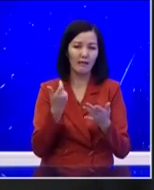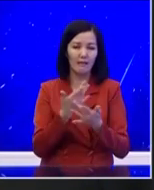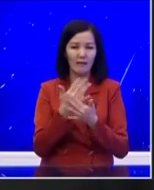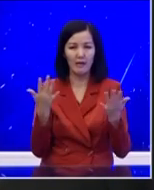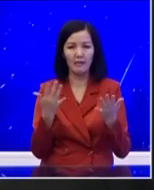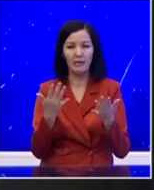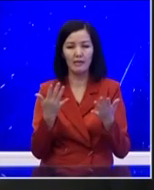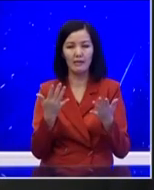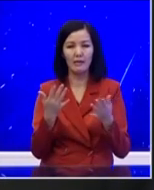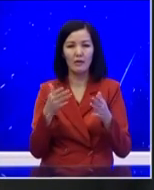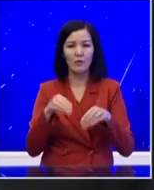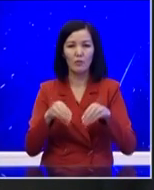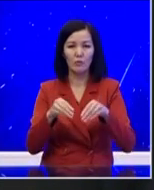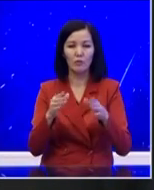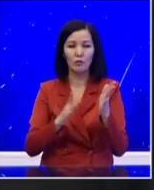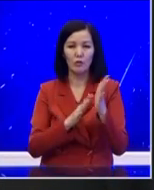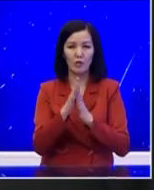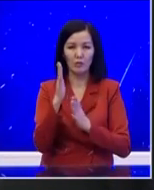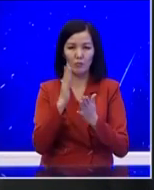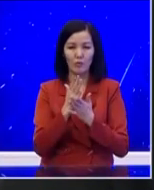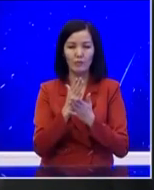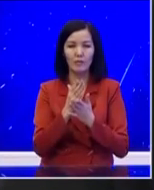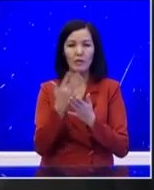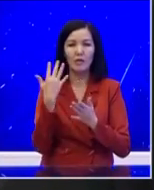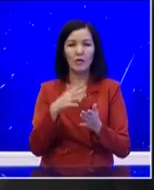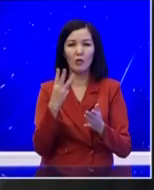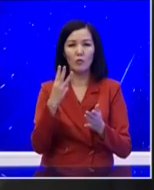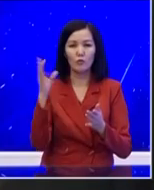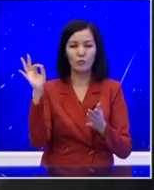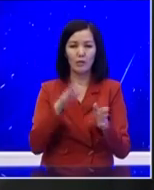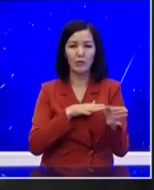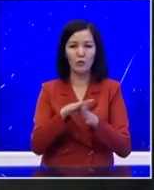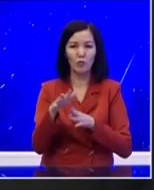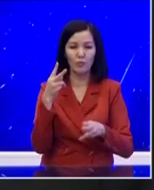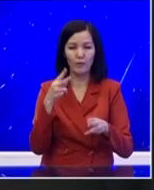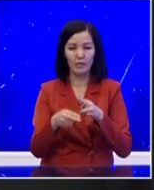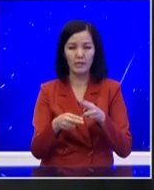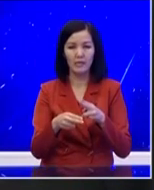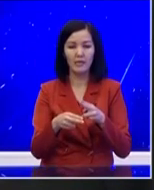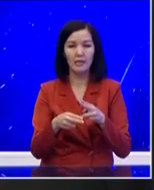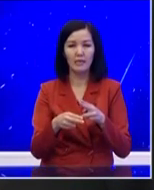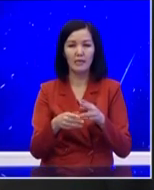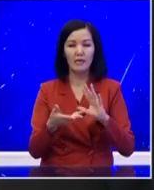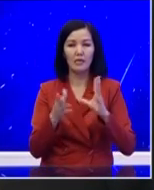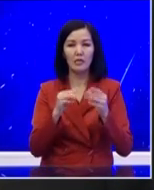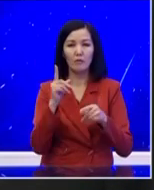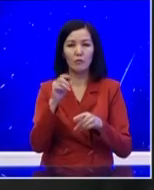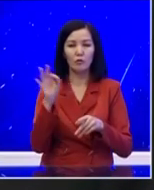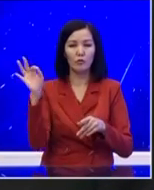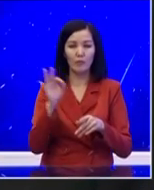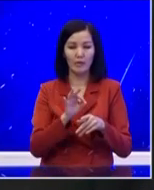жазық бидайымыз бар. Бүгінгі 53%-ны толық бітірдік. Жалпы